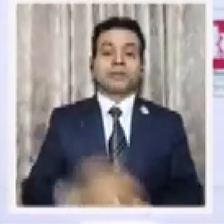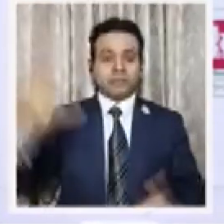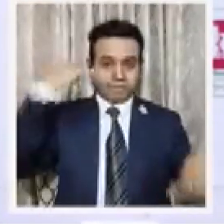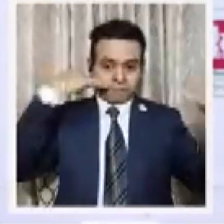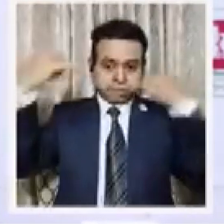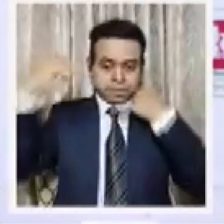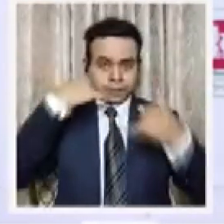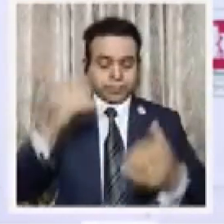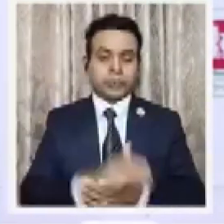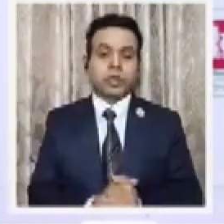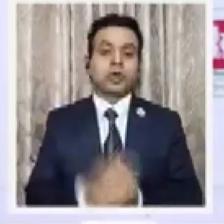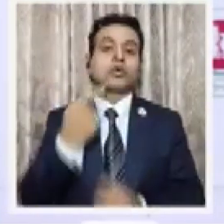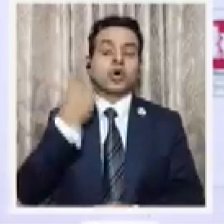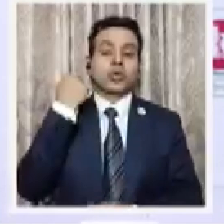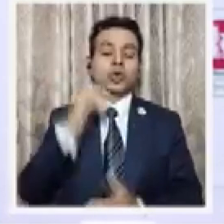পোর্টাল।